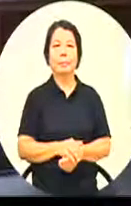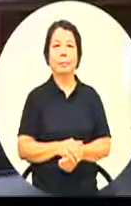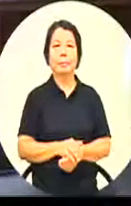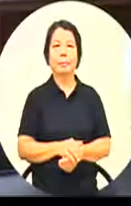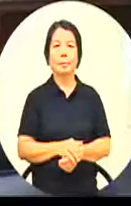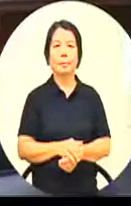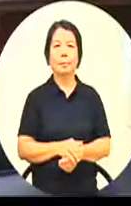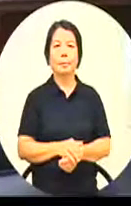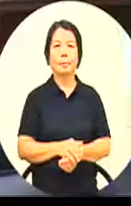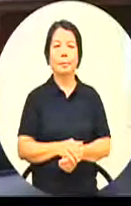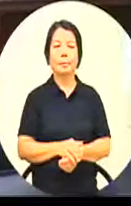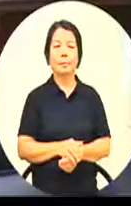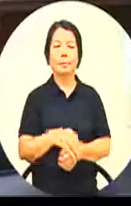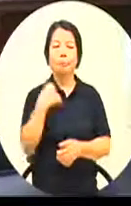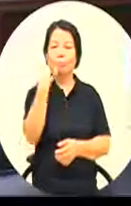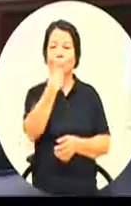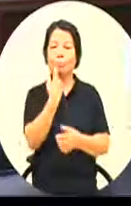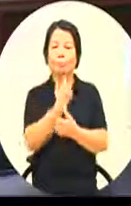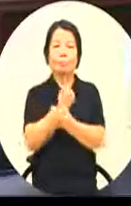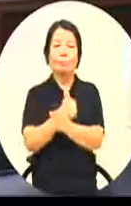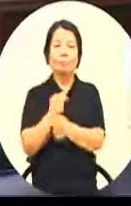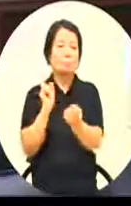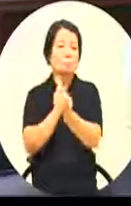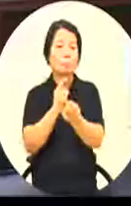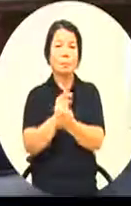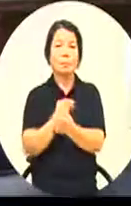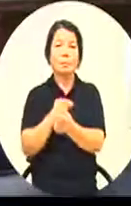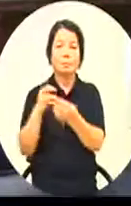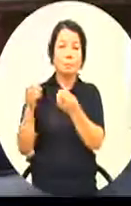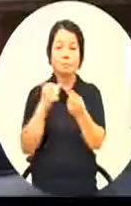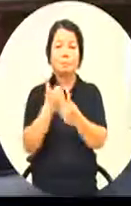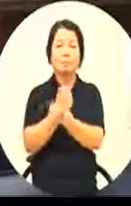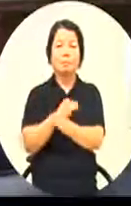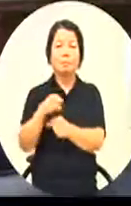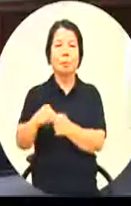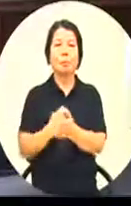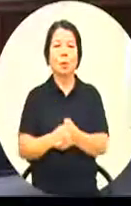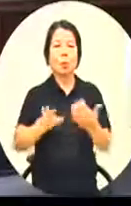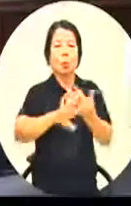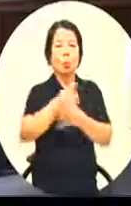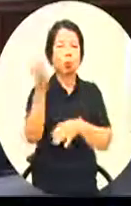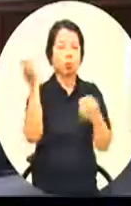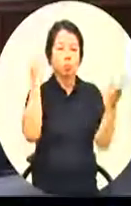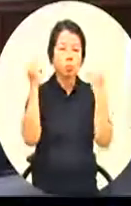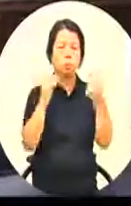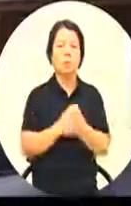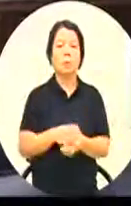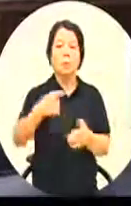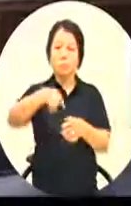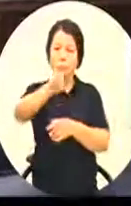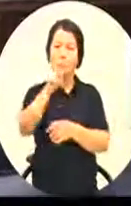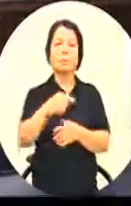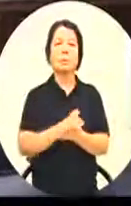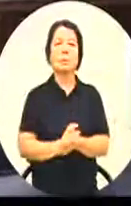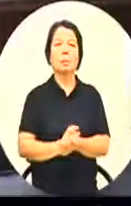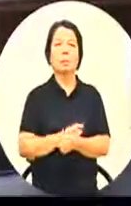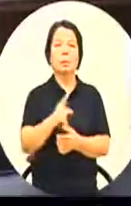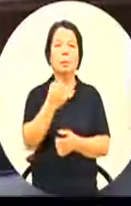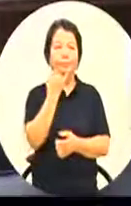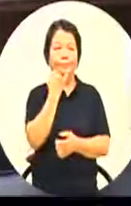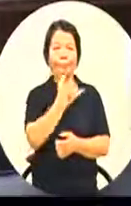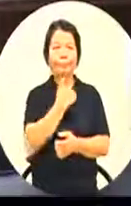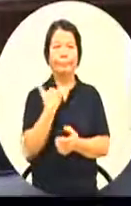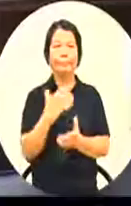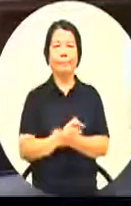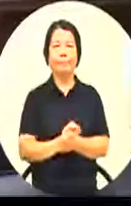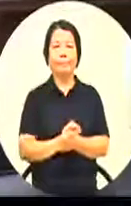坦白讲口试都觉得说不需要去了，因为已经讲好了嘛，已经外面传了这样子了嘛，那我说你就去吧，那个搞不好就是一个反正